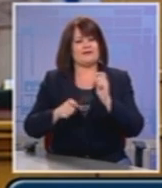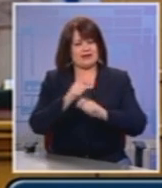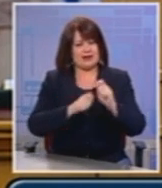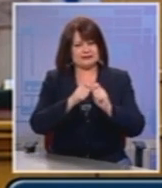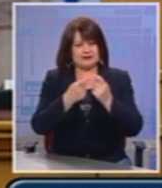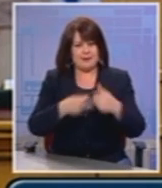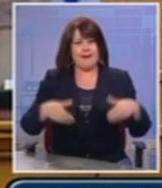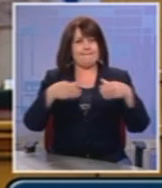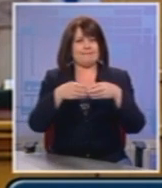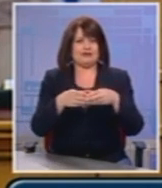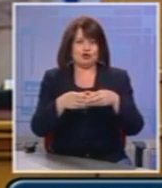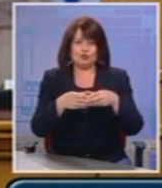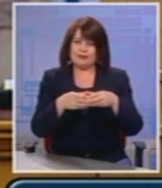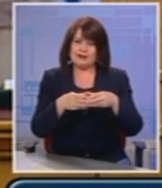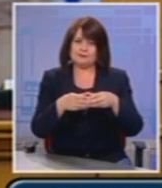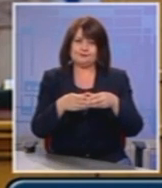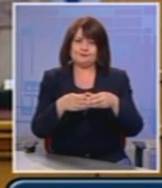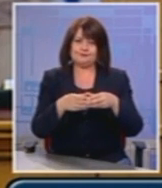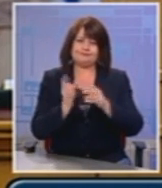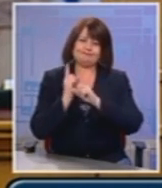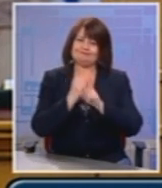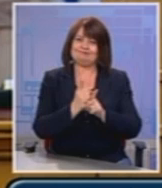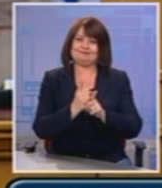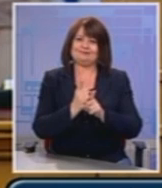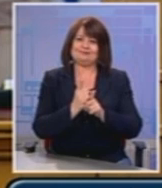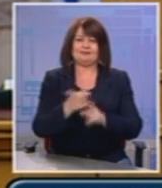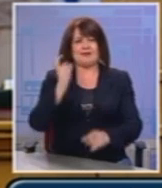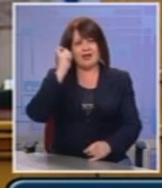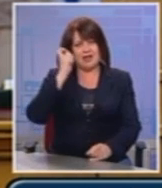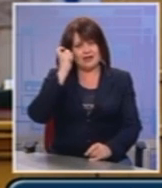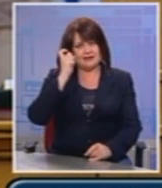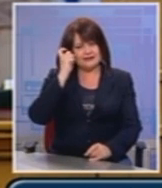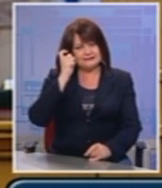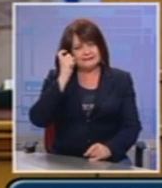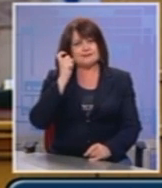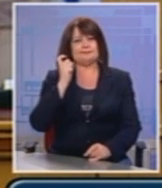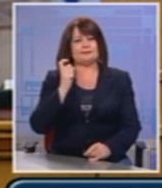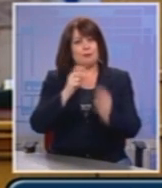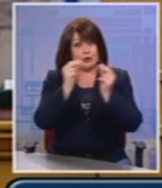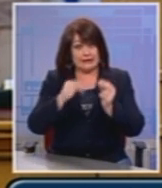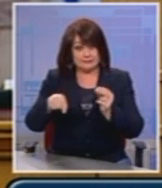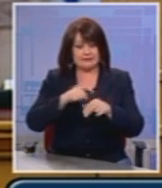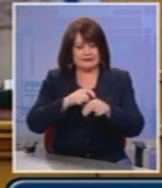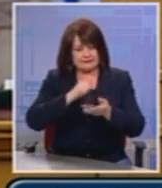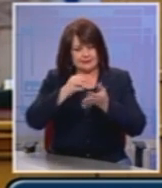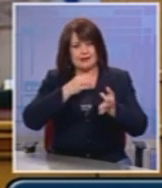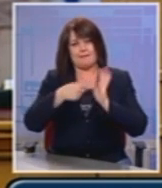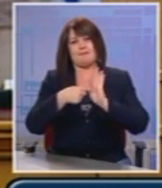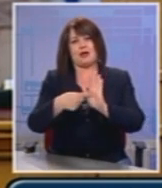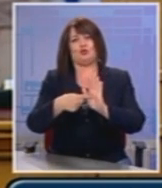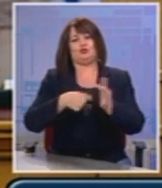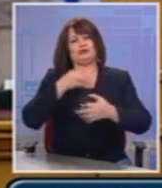αυτής της επιτροπής και ιδιαιτέρως της έκθεσης την οποία αυτή τη στιγμή